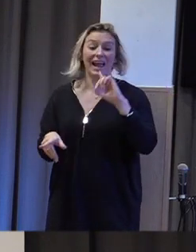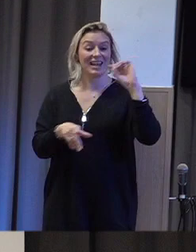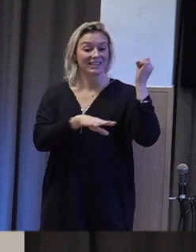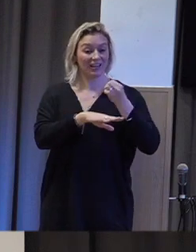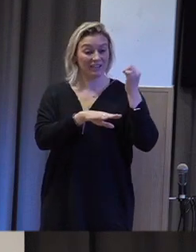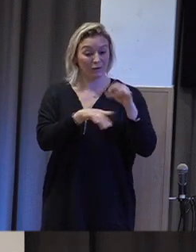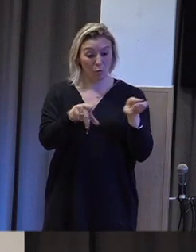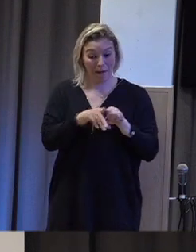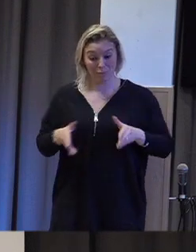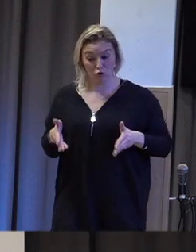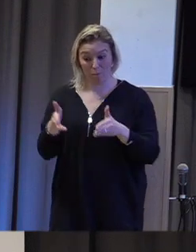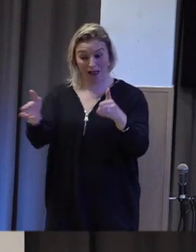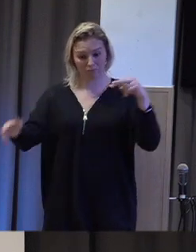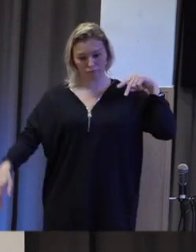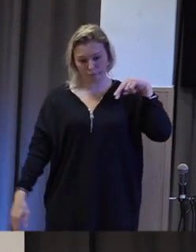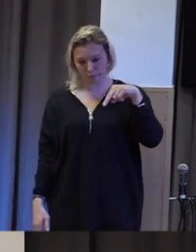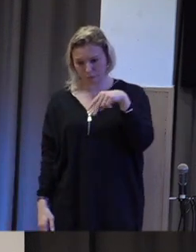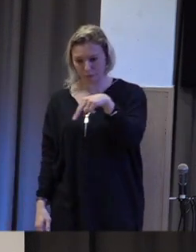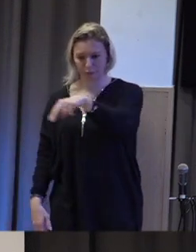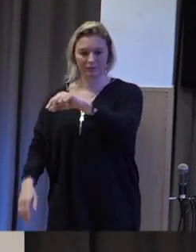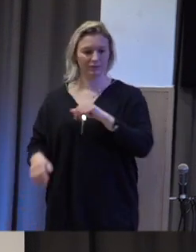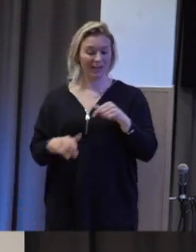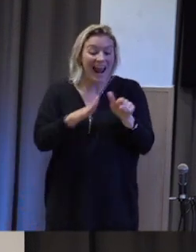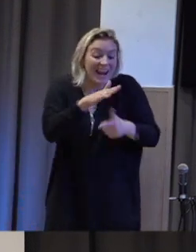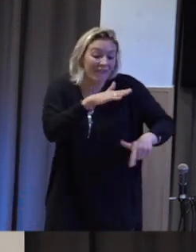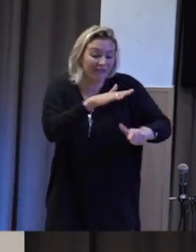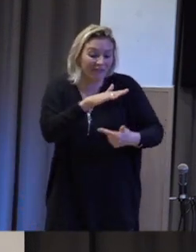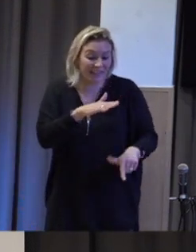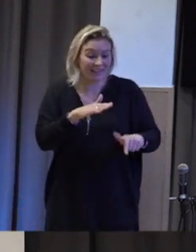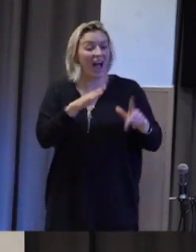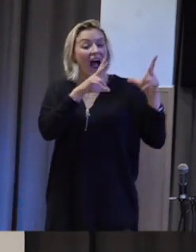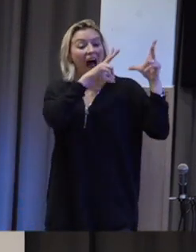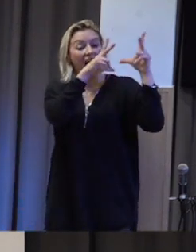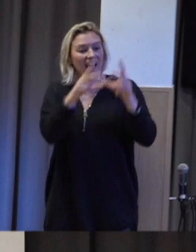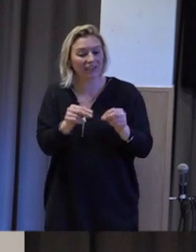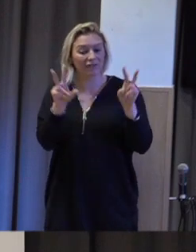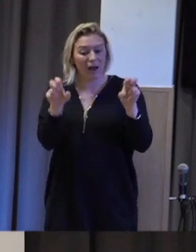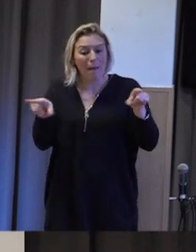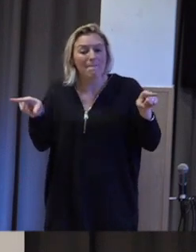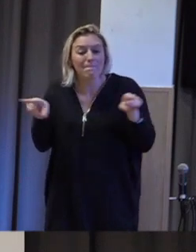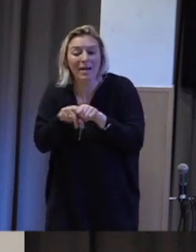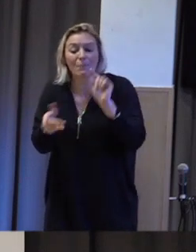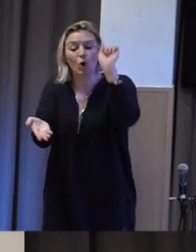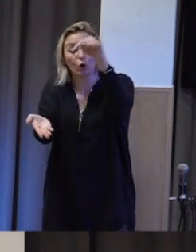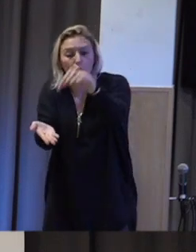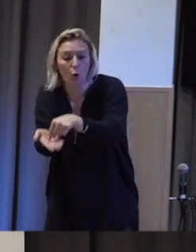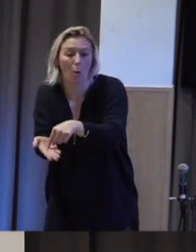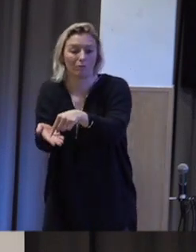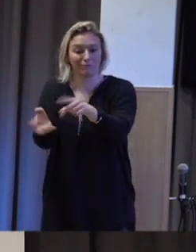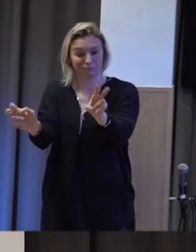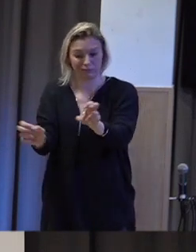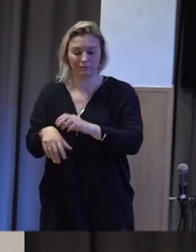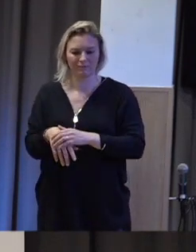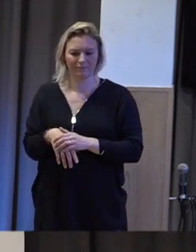chemin. Du Lévite, il est dit qu'il arriva dans le même lieu. Mais